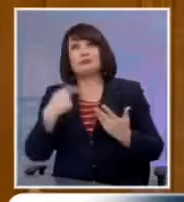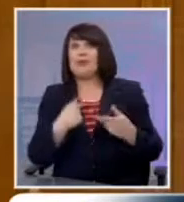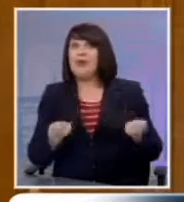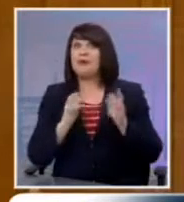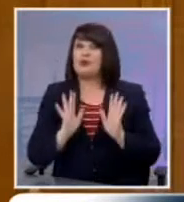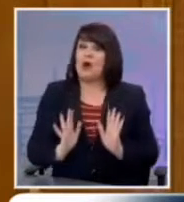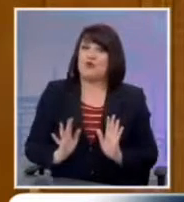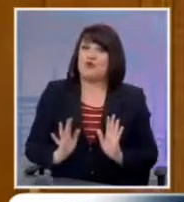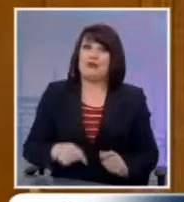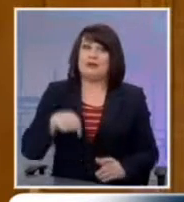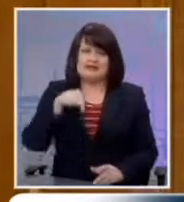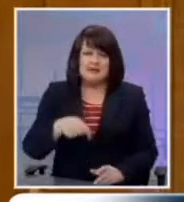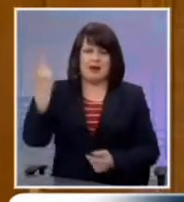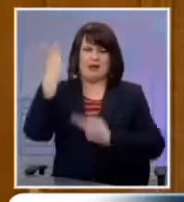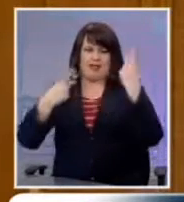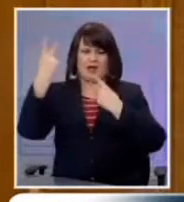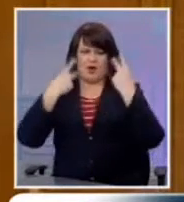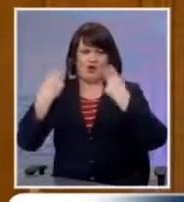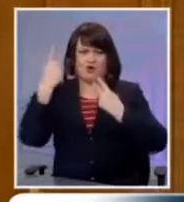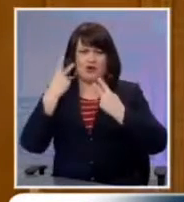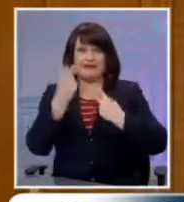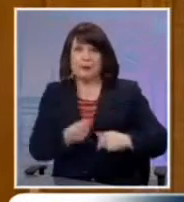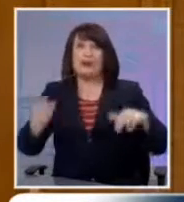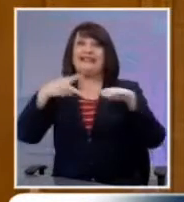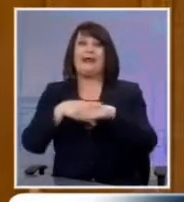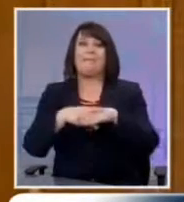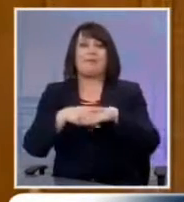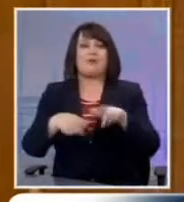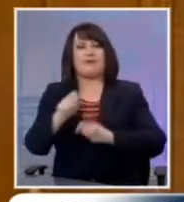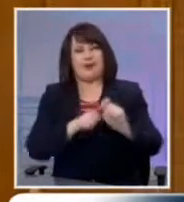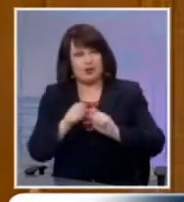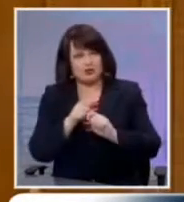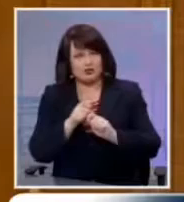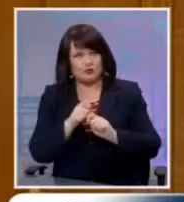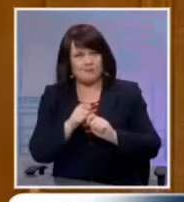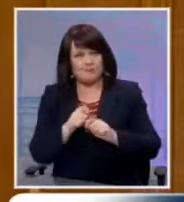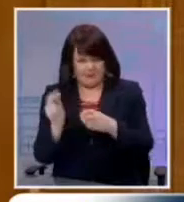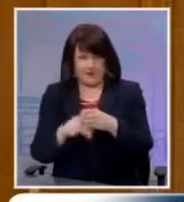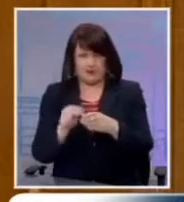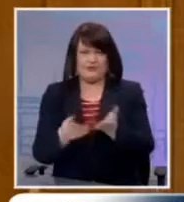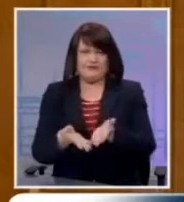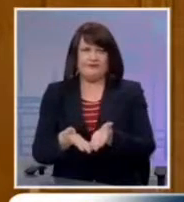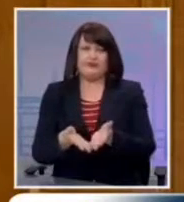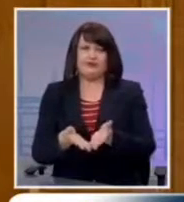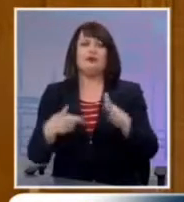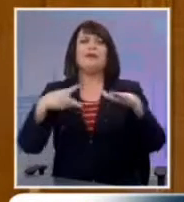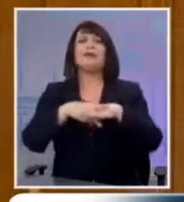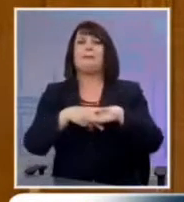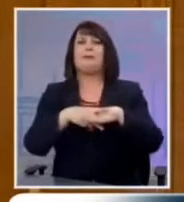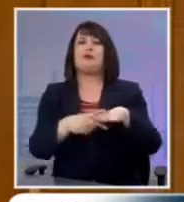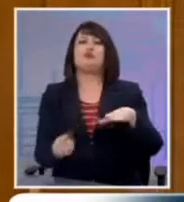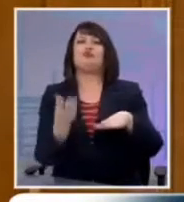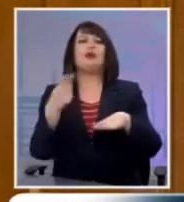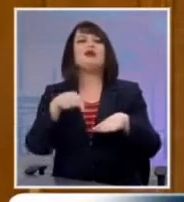ότι φέρνουμε ένα ταμείο, ότι φέρνουμε προς ψήφιση ένα ταμείο